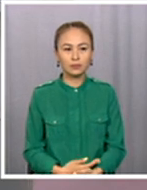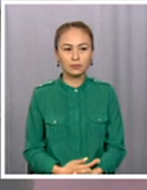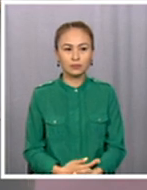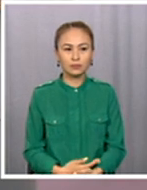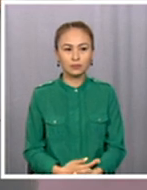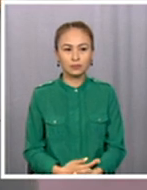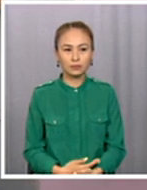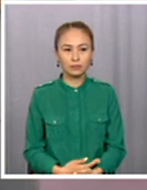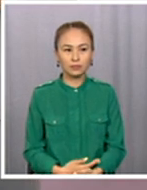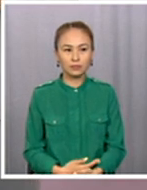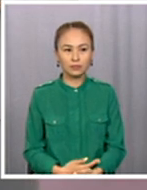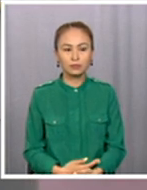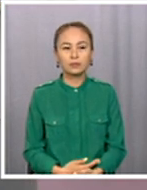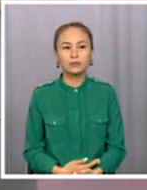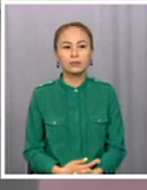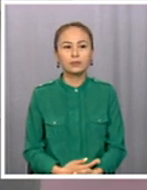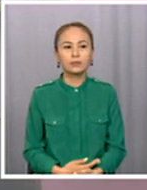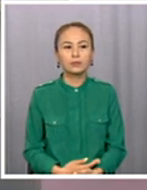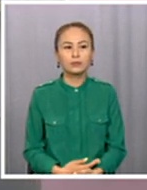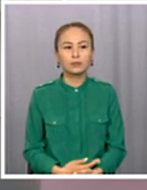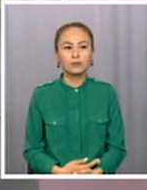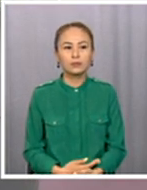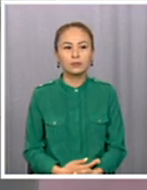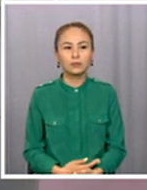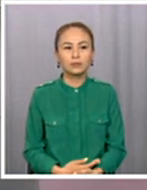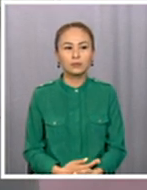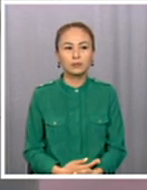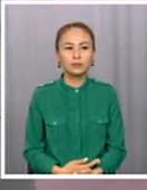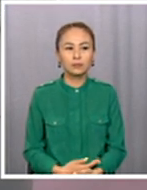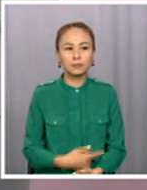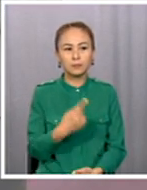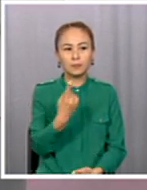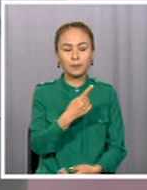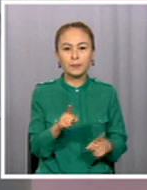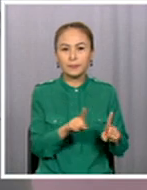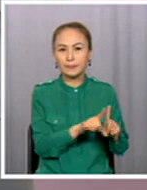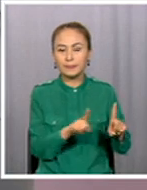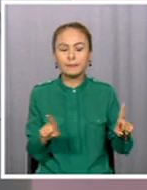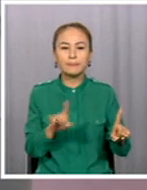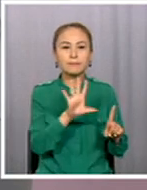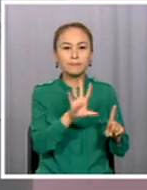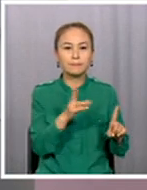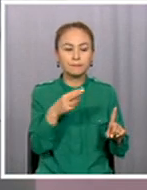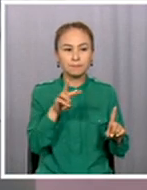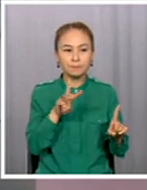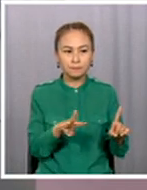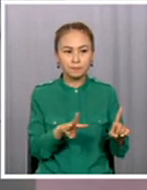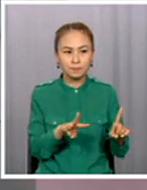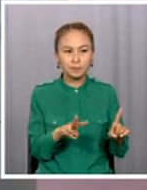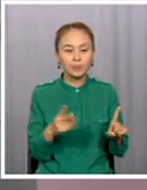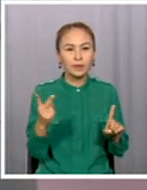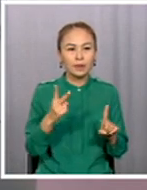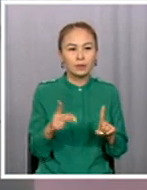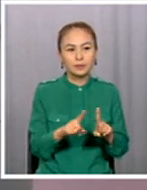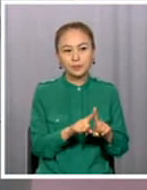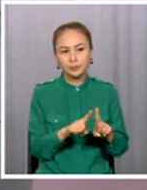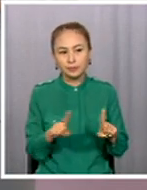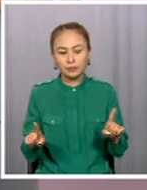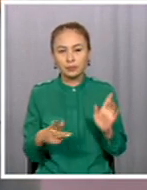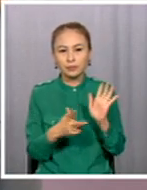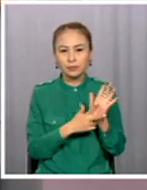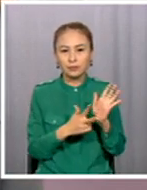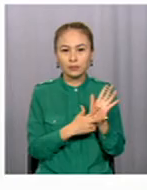сөрені ұзындығы бойынша салыстырайық. Бірінші сөренің ұзындығы 5 дециметр. Екінші сөренің